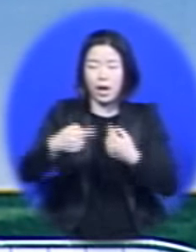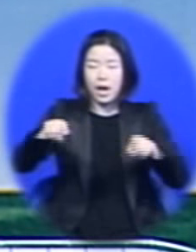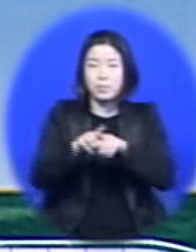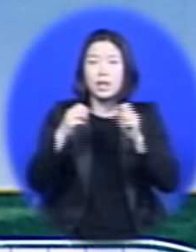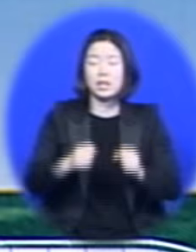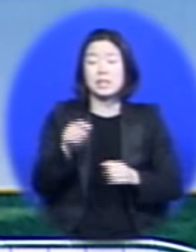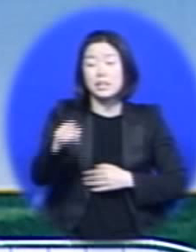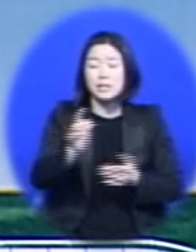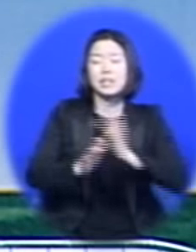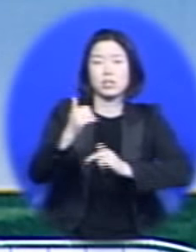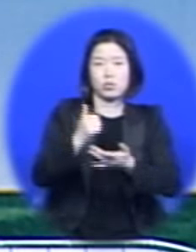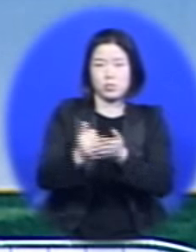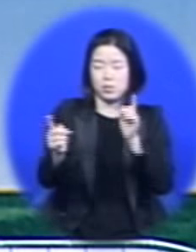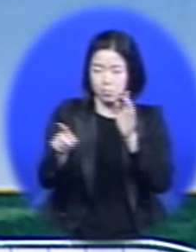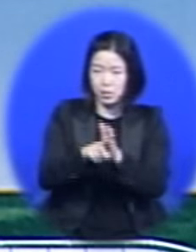예수님을 믿는 것입니다.